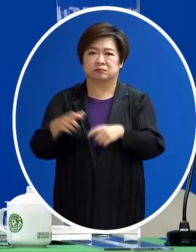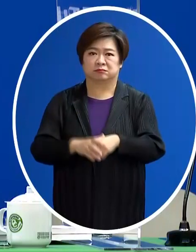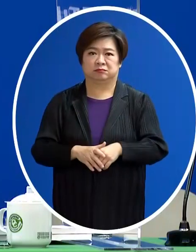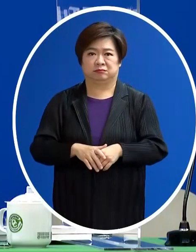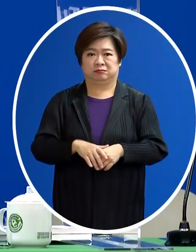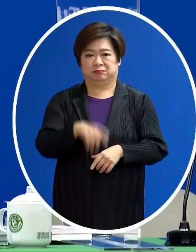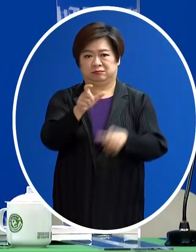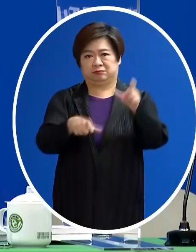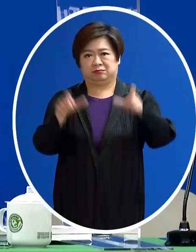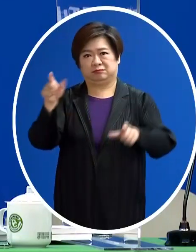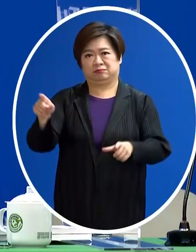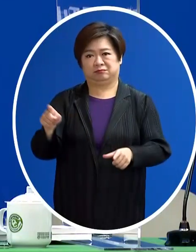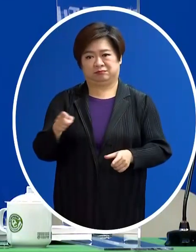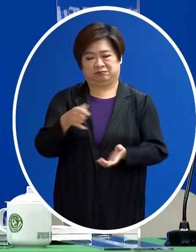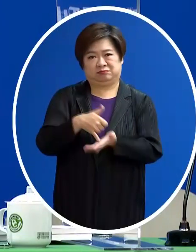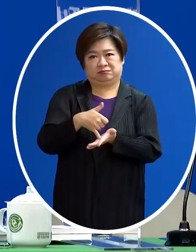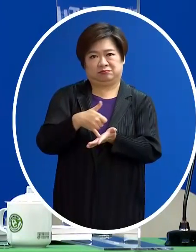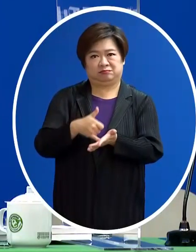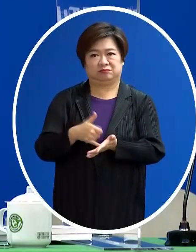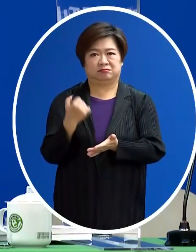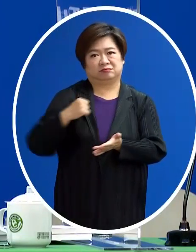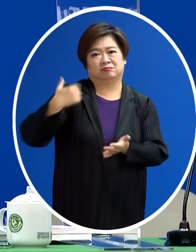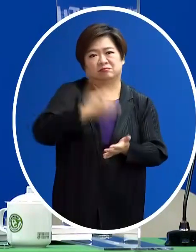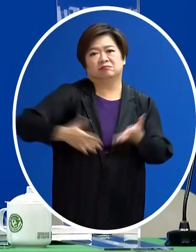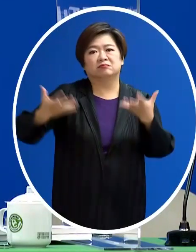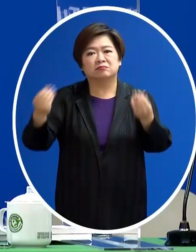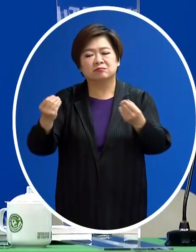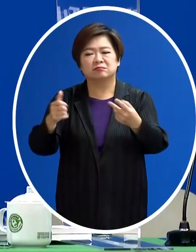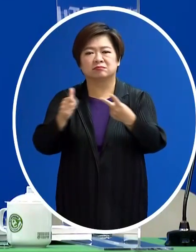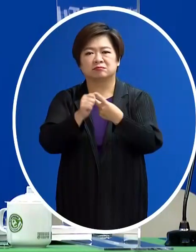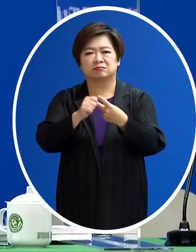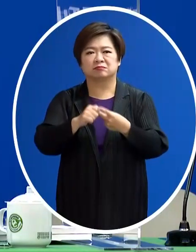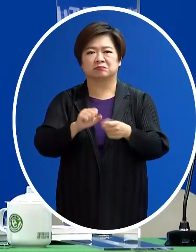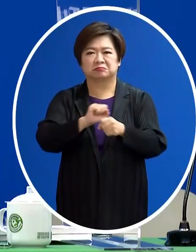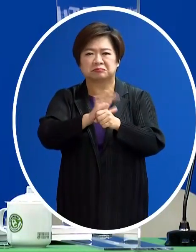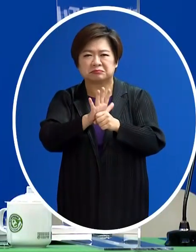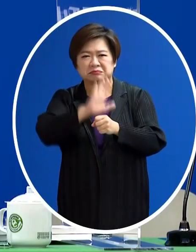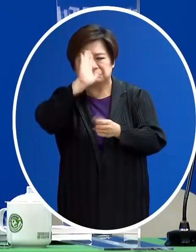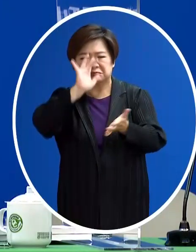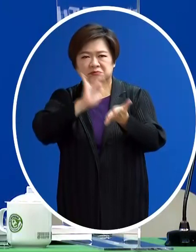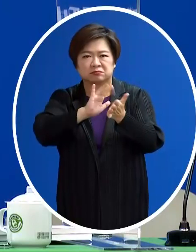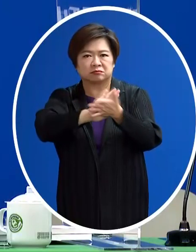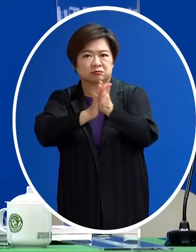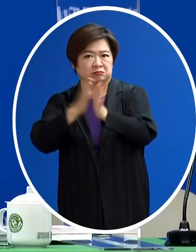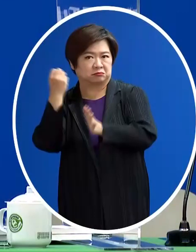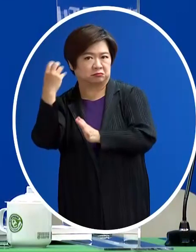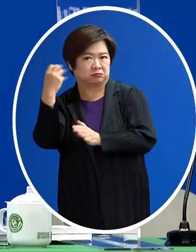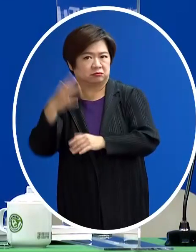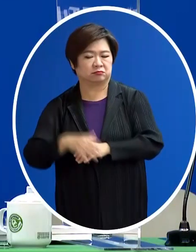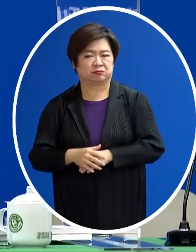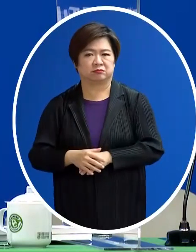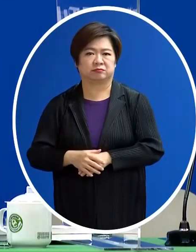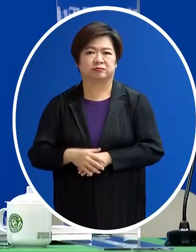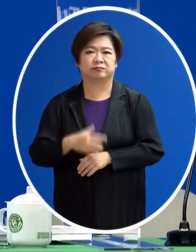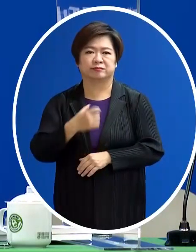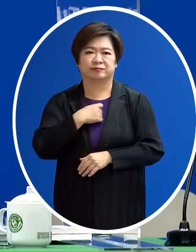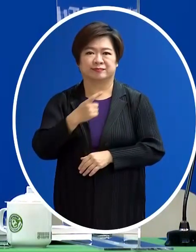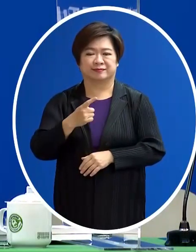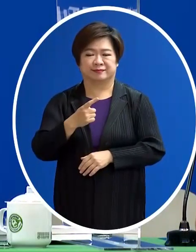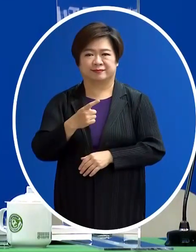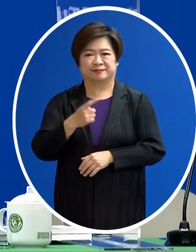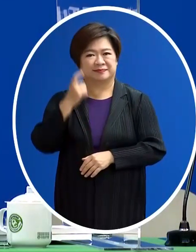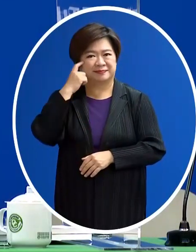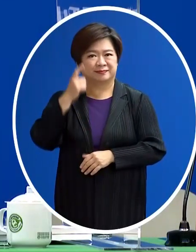面是因为变异的病毒还是会不停的出现，所以要完全跟病毒共存，完全它不会再造